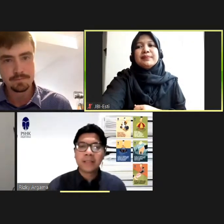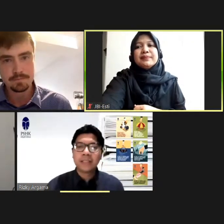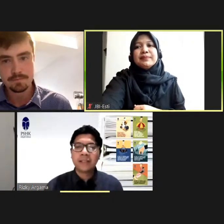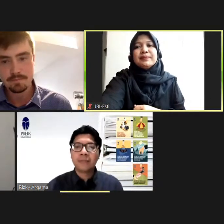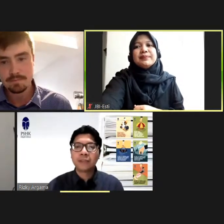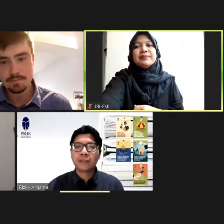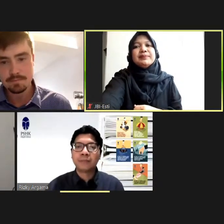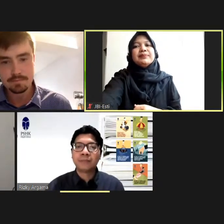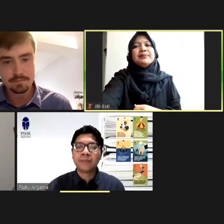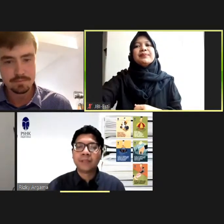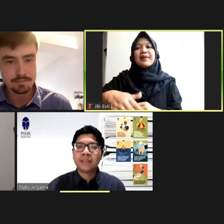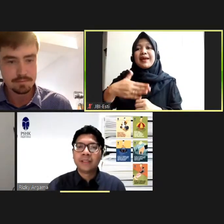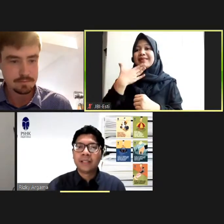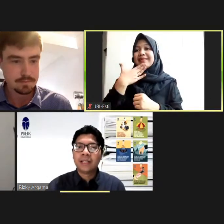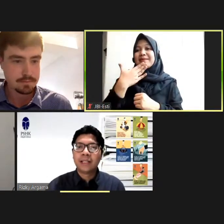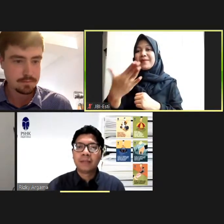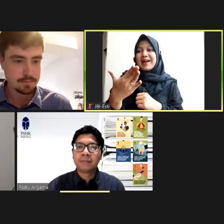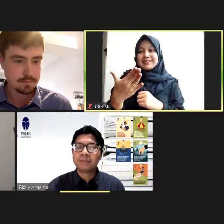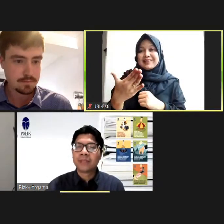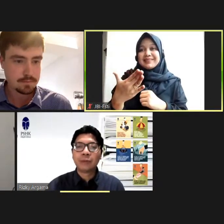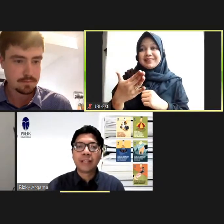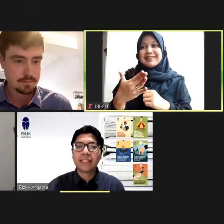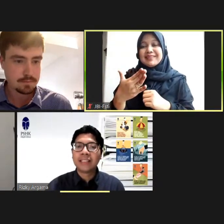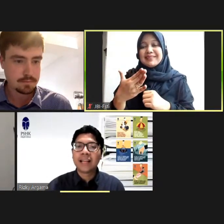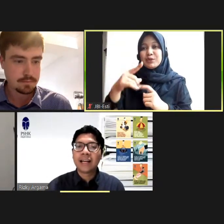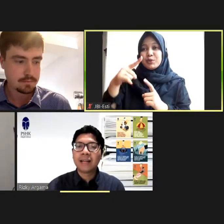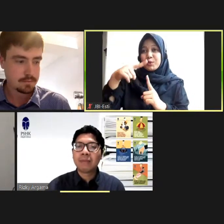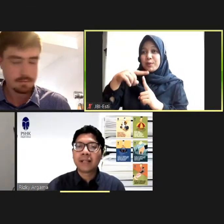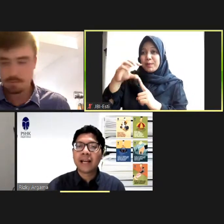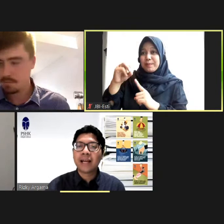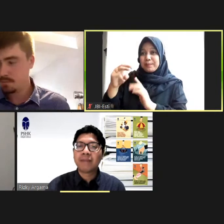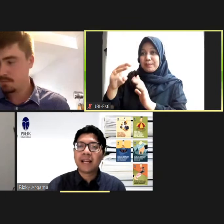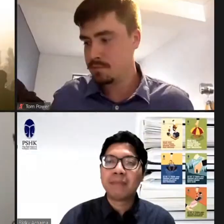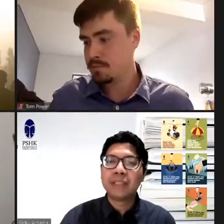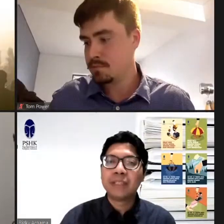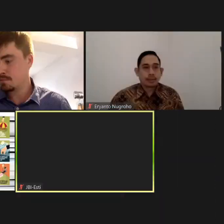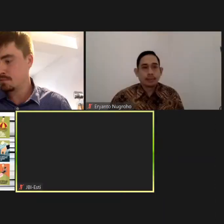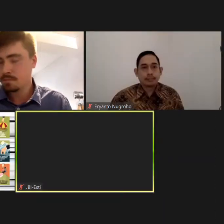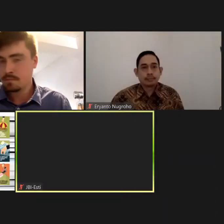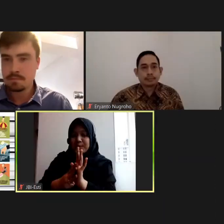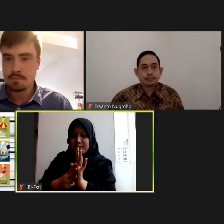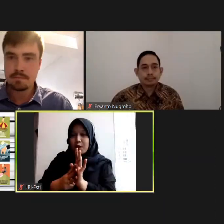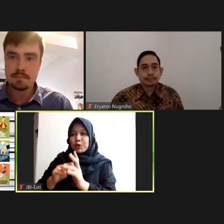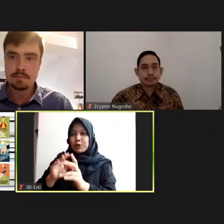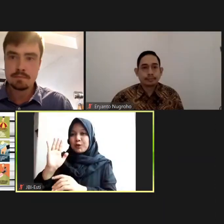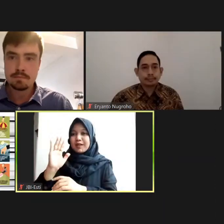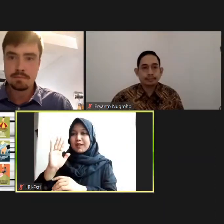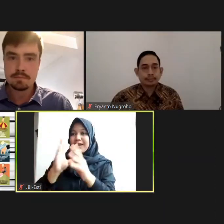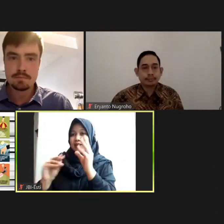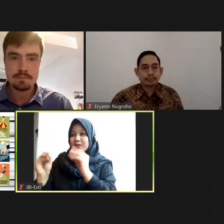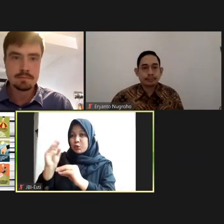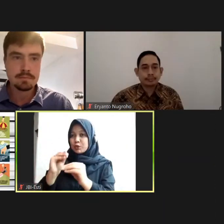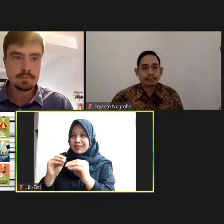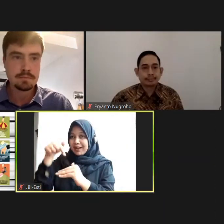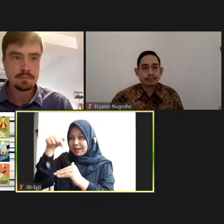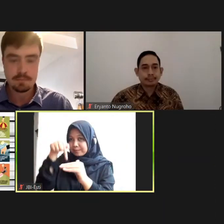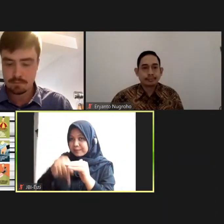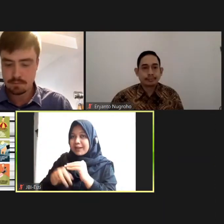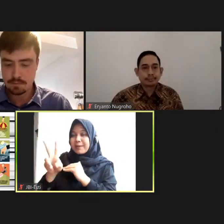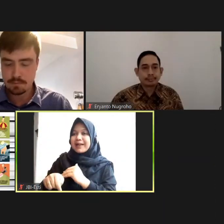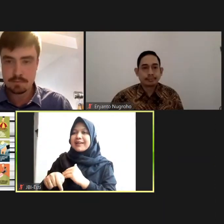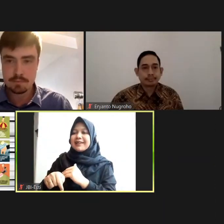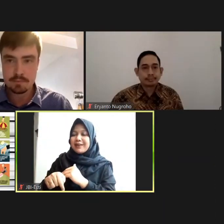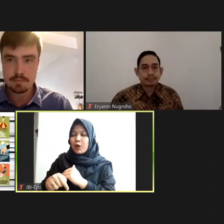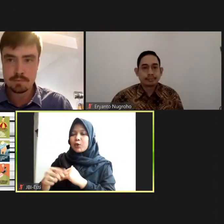Terima kasih, Mas Tom. Tentu nanti kita akan memperdalam dalam diskusi ya, ketika tanya-jawab nanti.